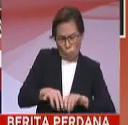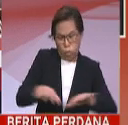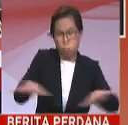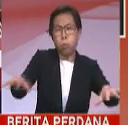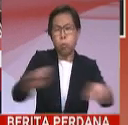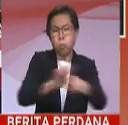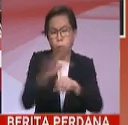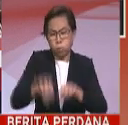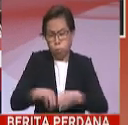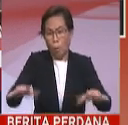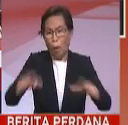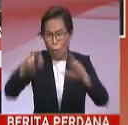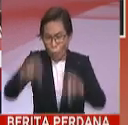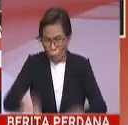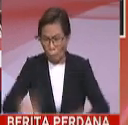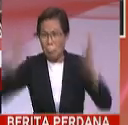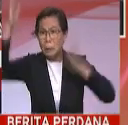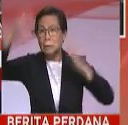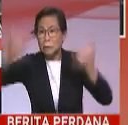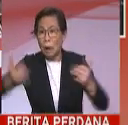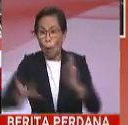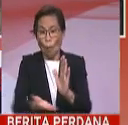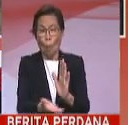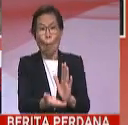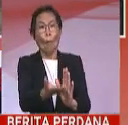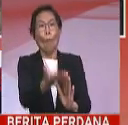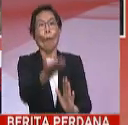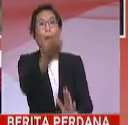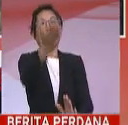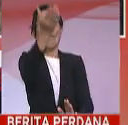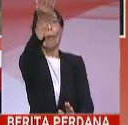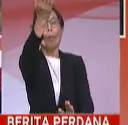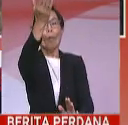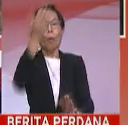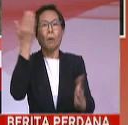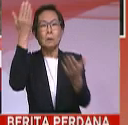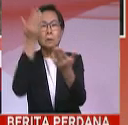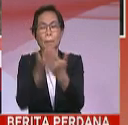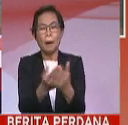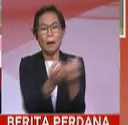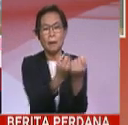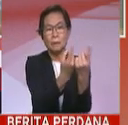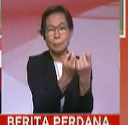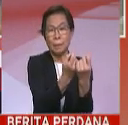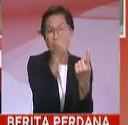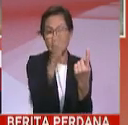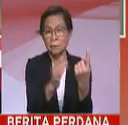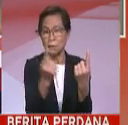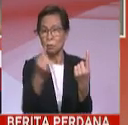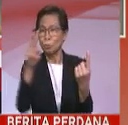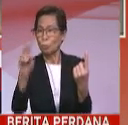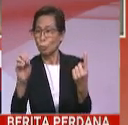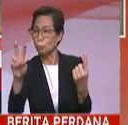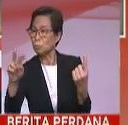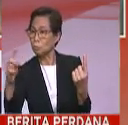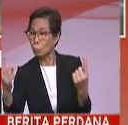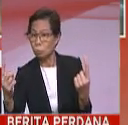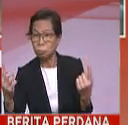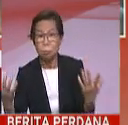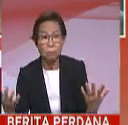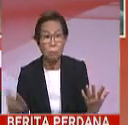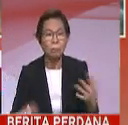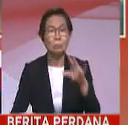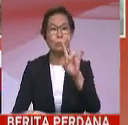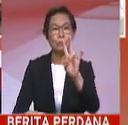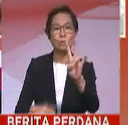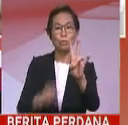kalangan warga negara semakin meningkat sehingga 11 Januari 2021,